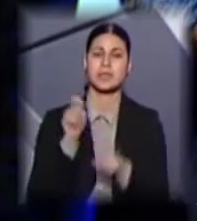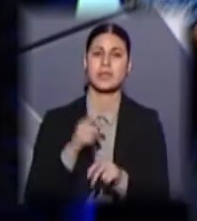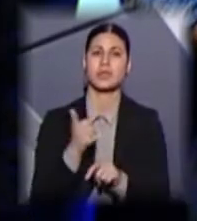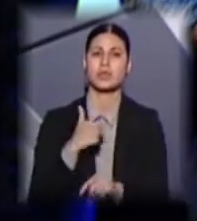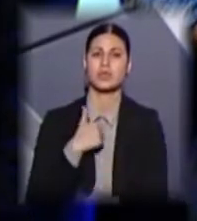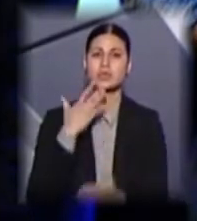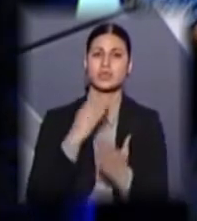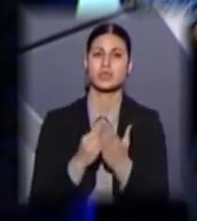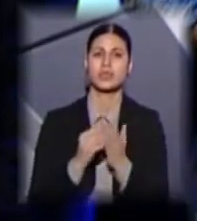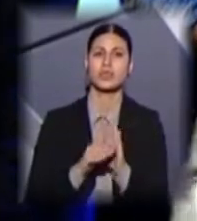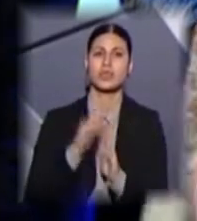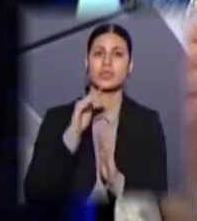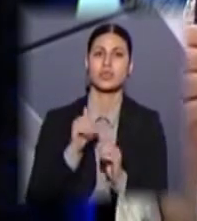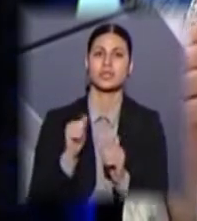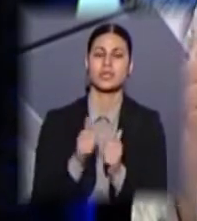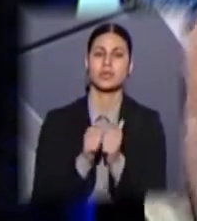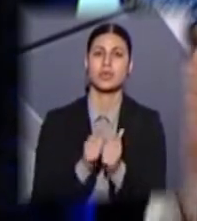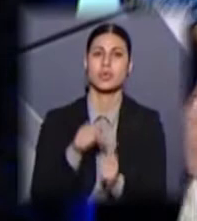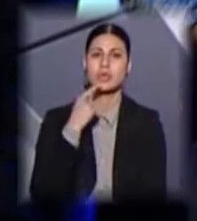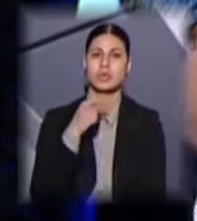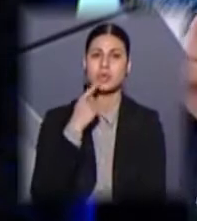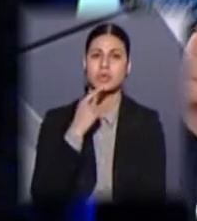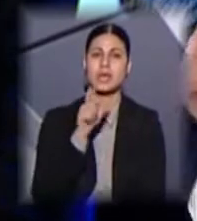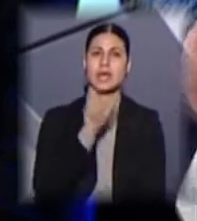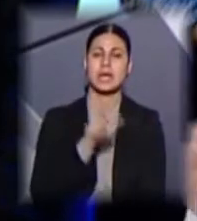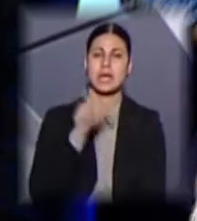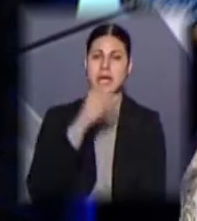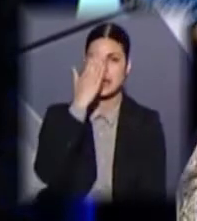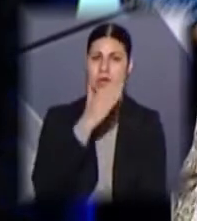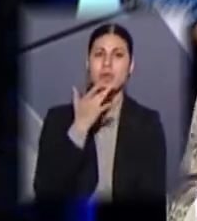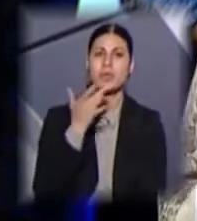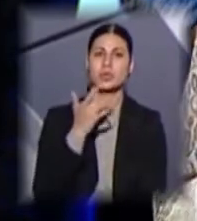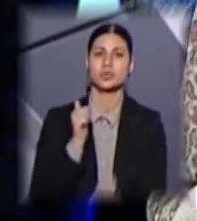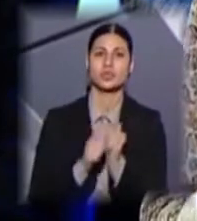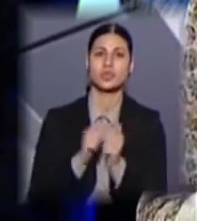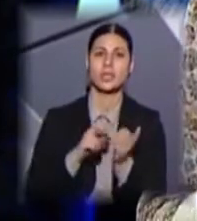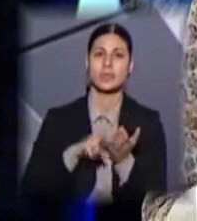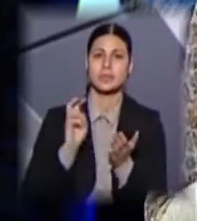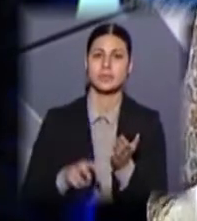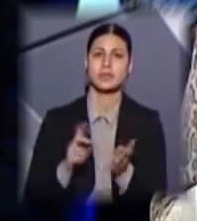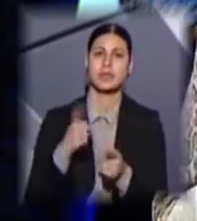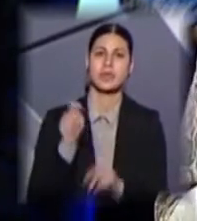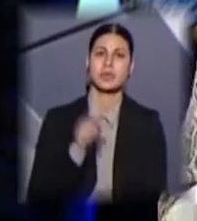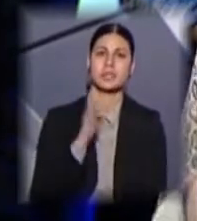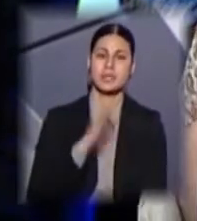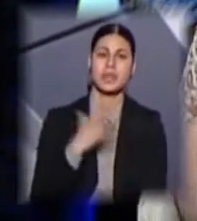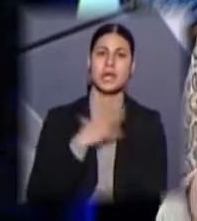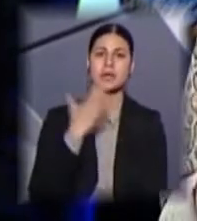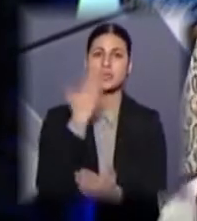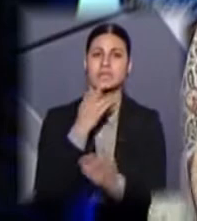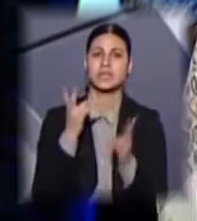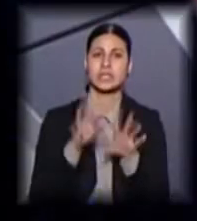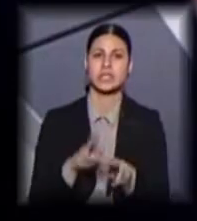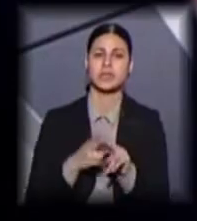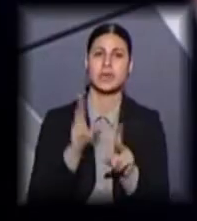ჩემი უფროსი კოლეგა იტყოდა, ხალხნო პოლიტიკოსები წავლენ და წამოვლენ, ჩვენ დავრჩებით, ქართული წიგნი დარჩება, აი ეს